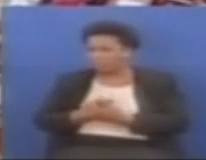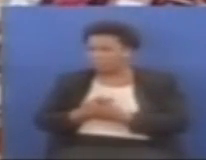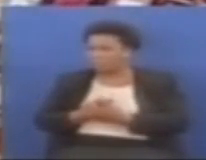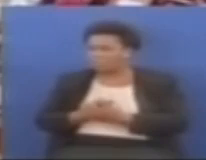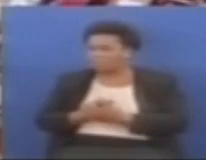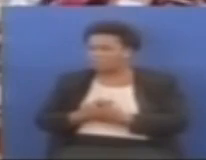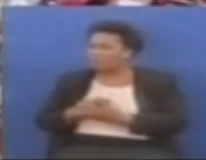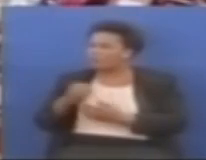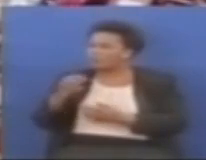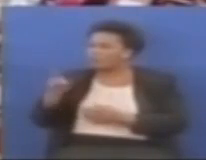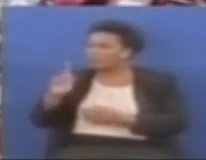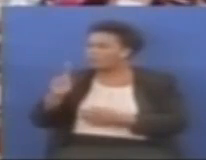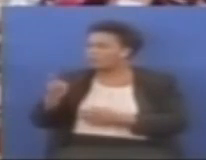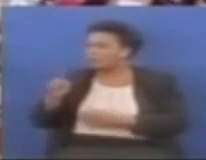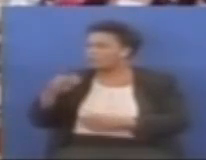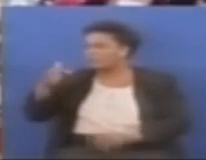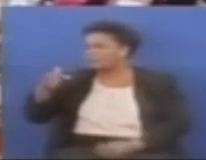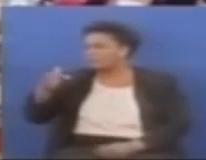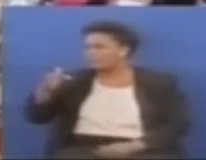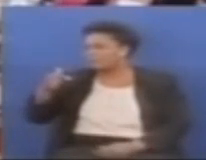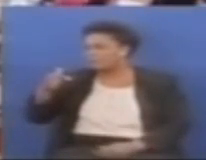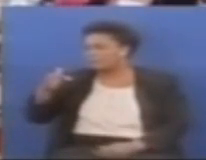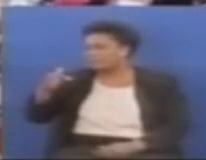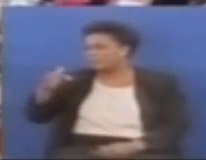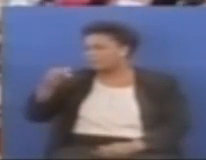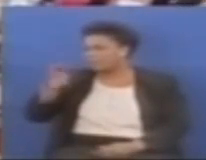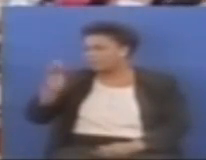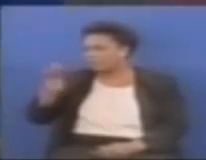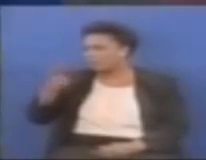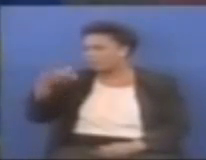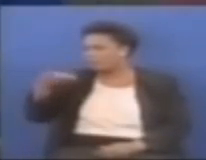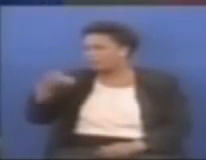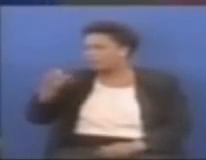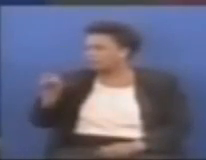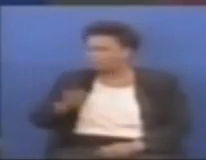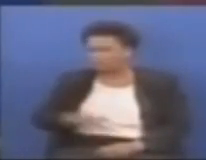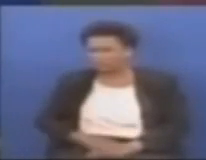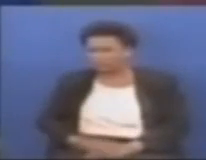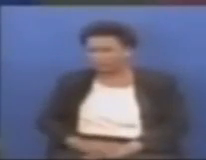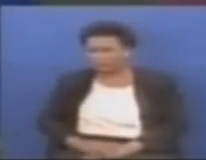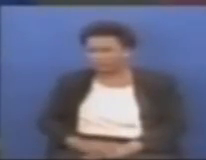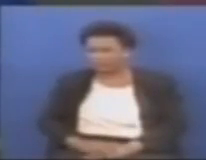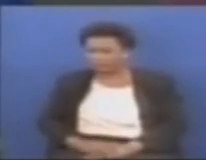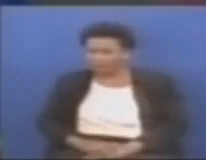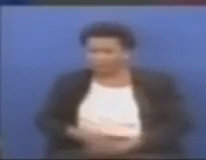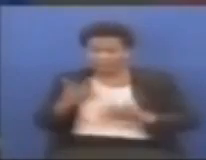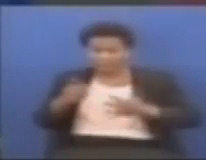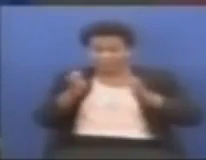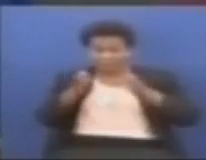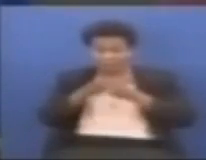ipewe jukumu kubwa la kuelimisha wananchi wote kwa ujumla.